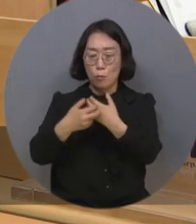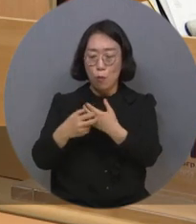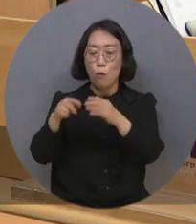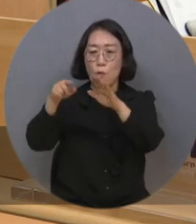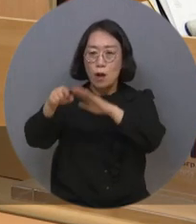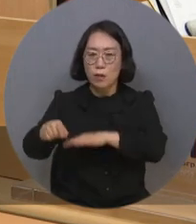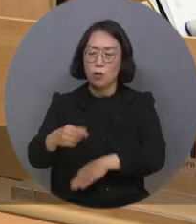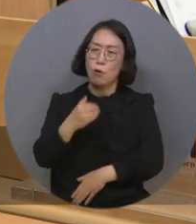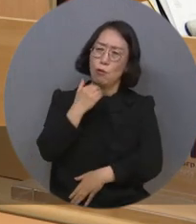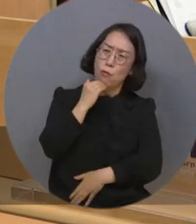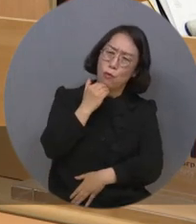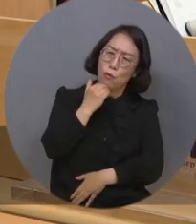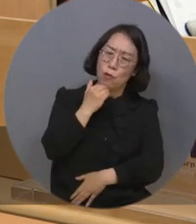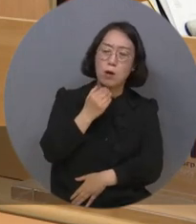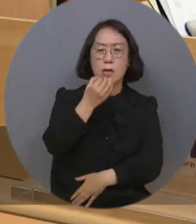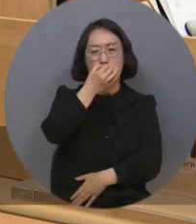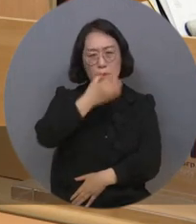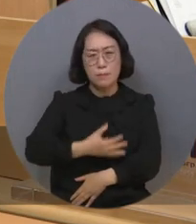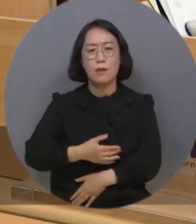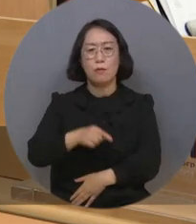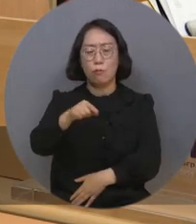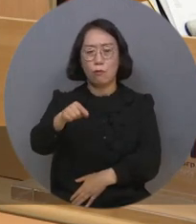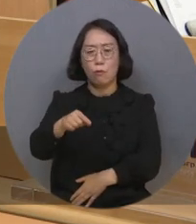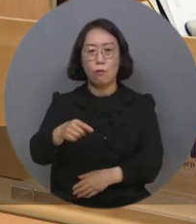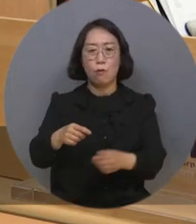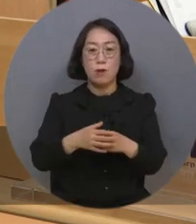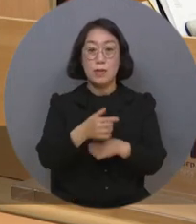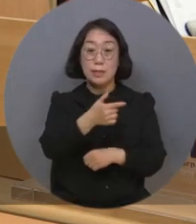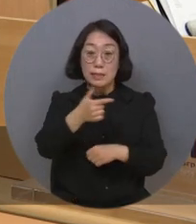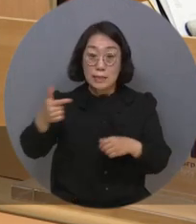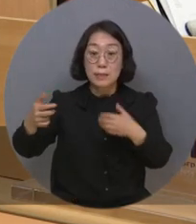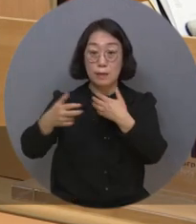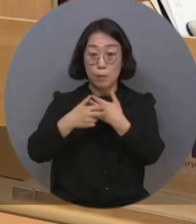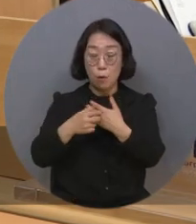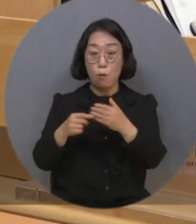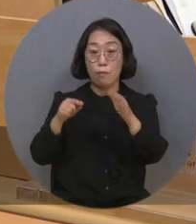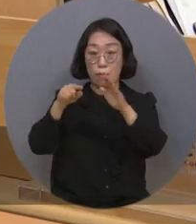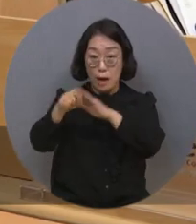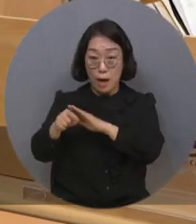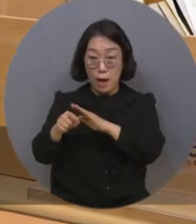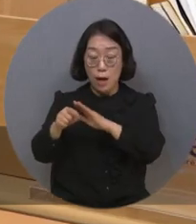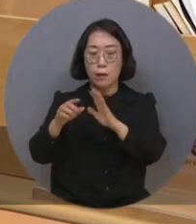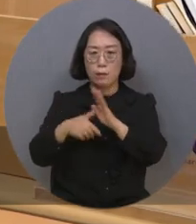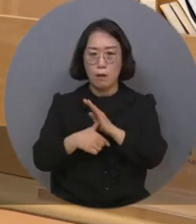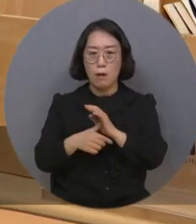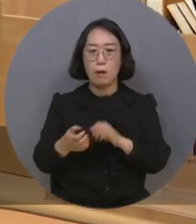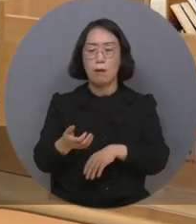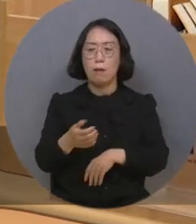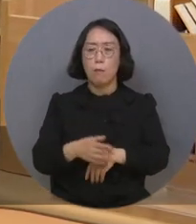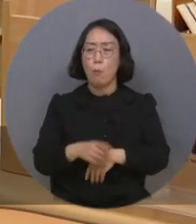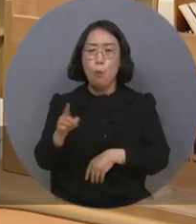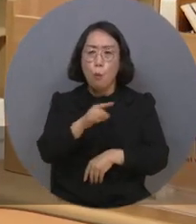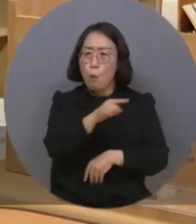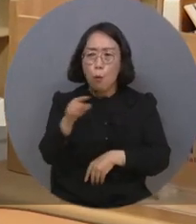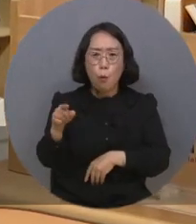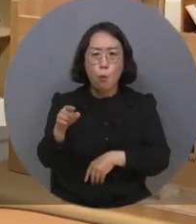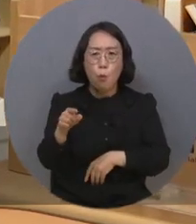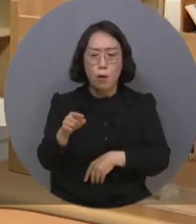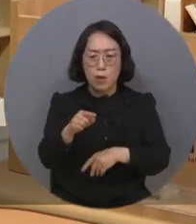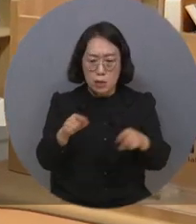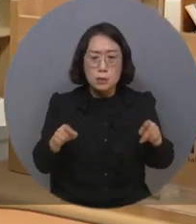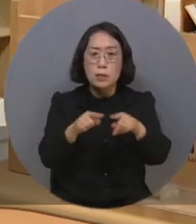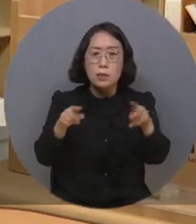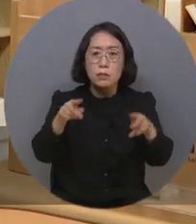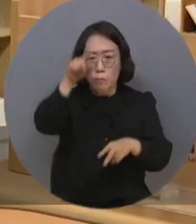진료되기나 이런 거 굉장히 힘들어하세요. 그다음에 2, 3차 병원 이용할 때 그러니까 과를 이제 이동하거나 이럴 때